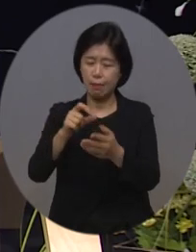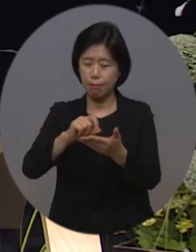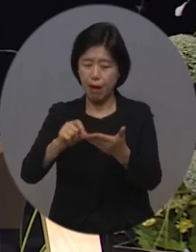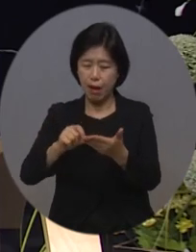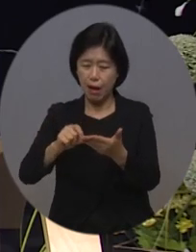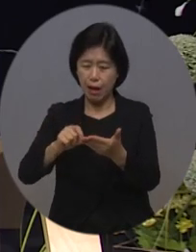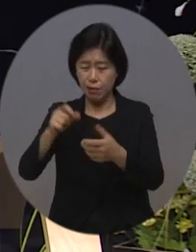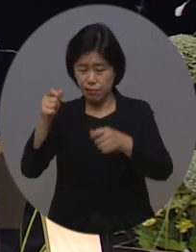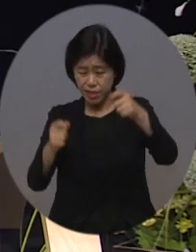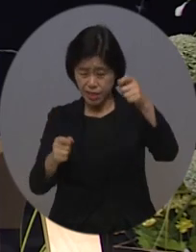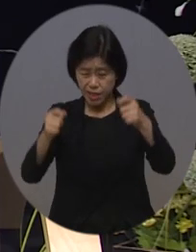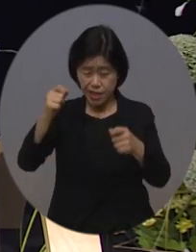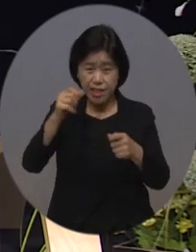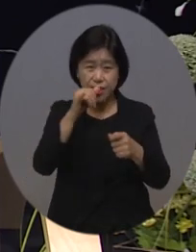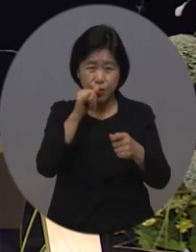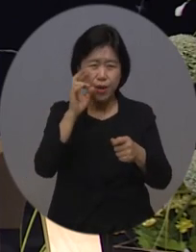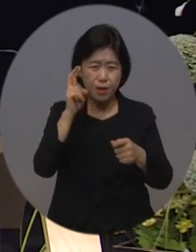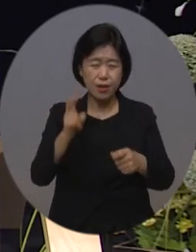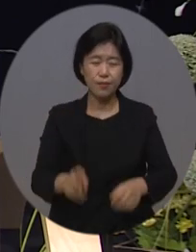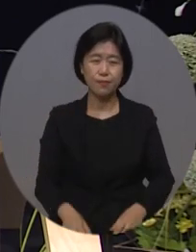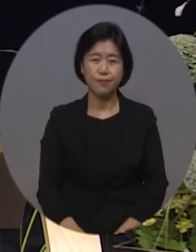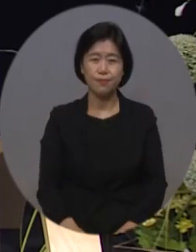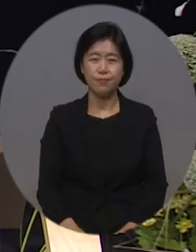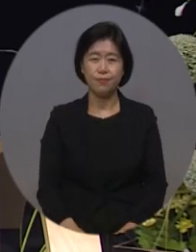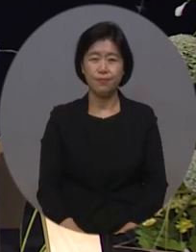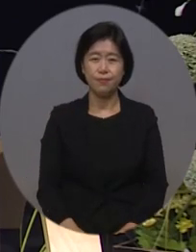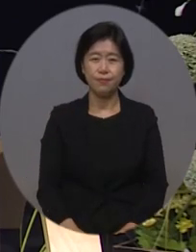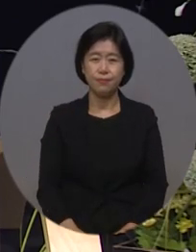생활어를 주로 사용하는 사람들 같습니다.